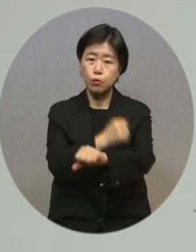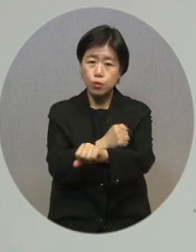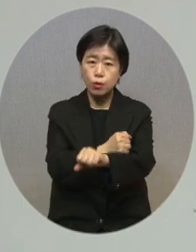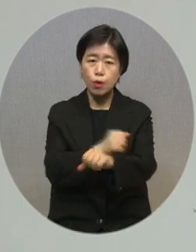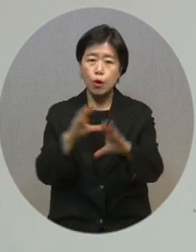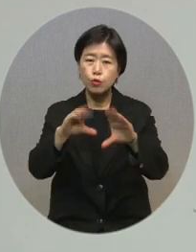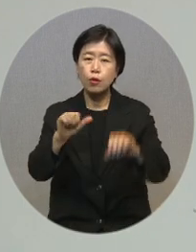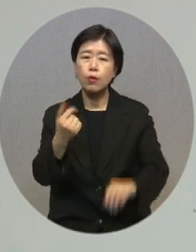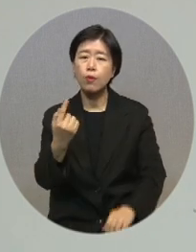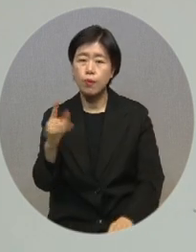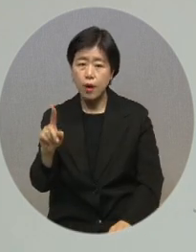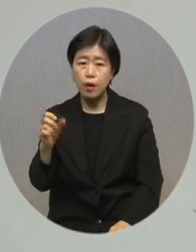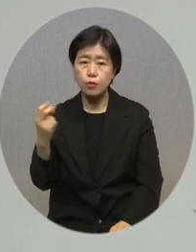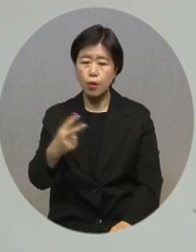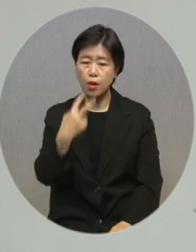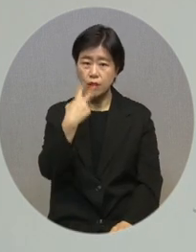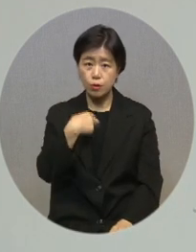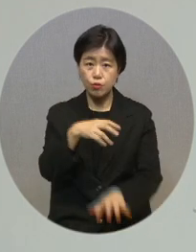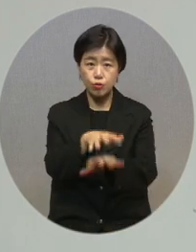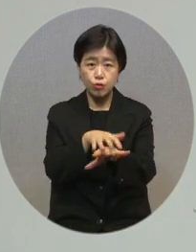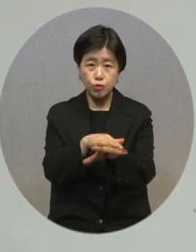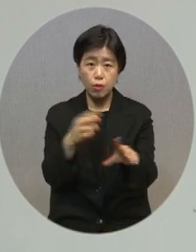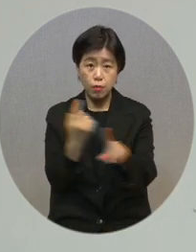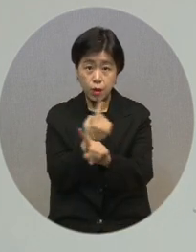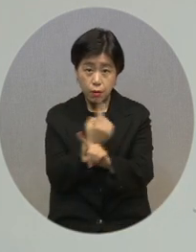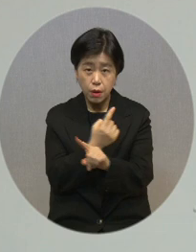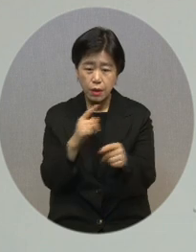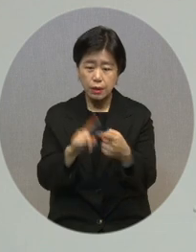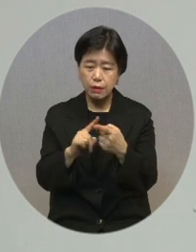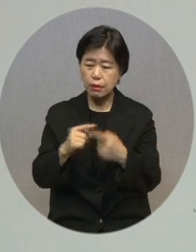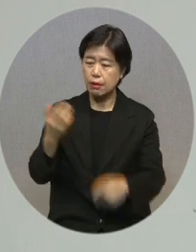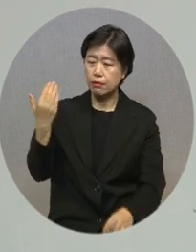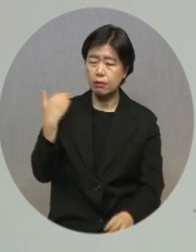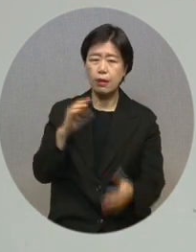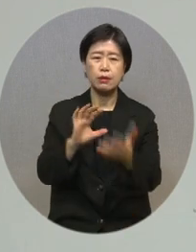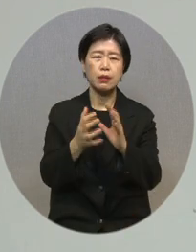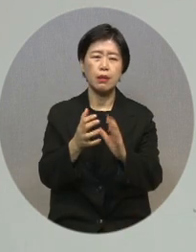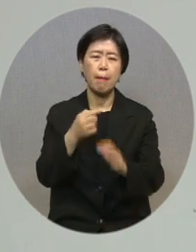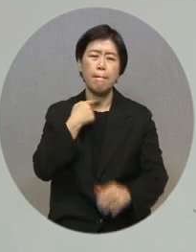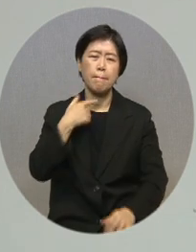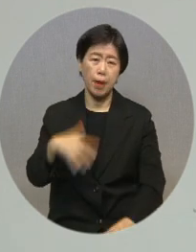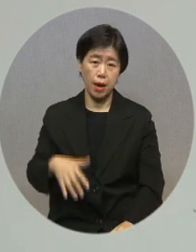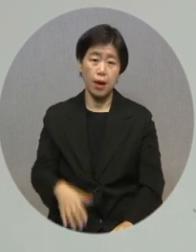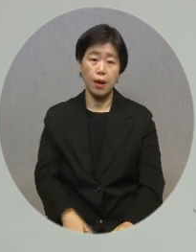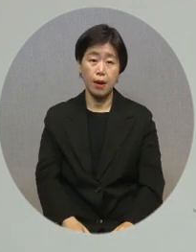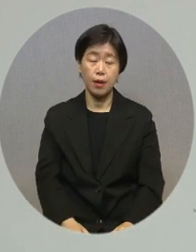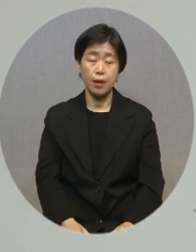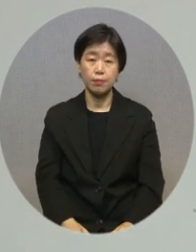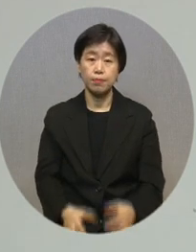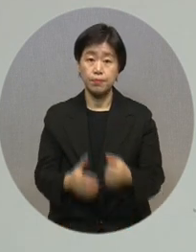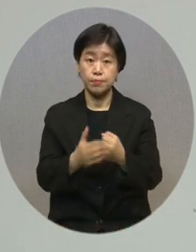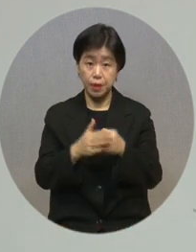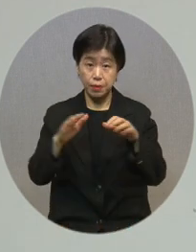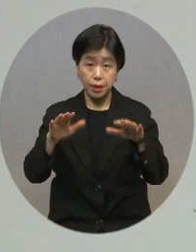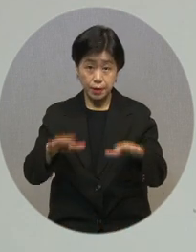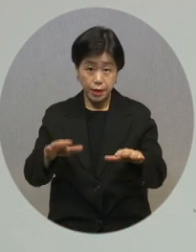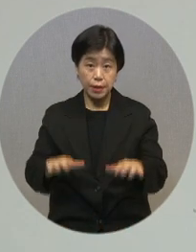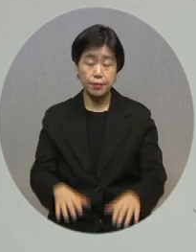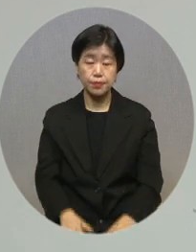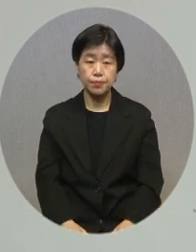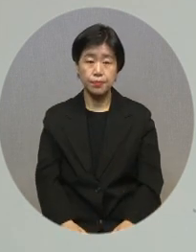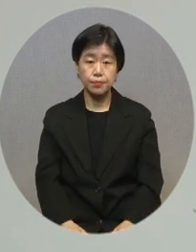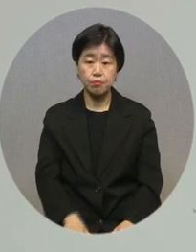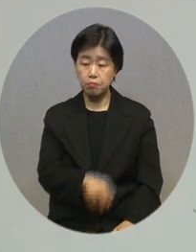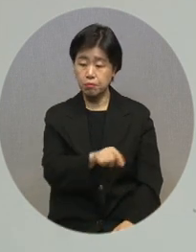쟁점에 대해서 충분히 그 제도 개선 논의를 잘 못했다고 했었으니까 네, 네. 이제는 그 노사정 사회적 대화